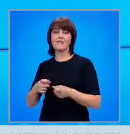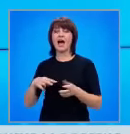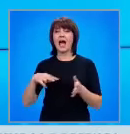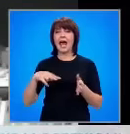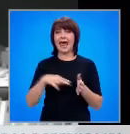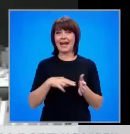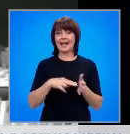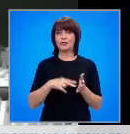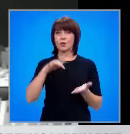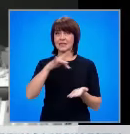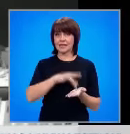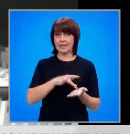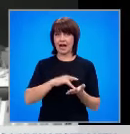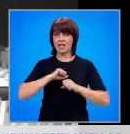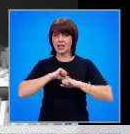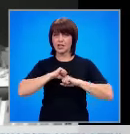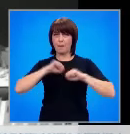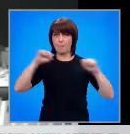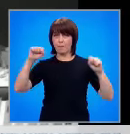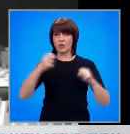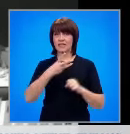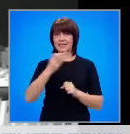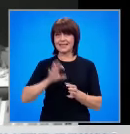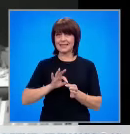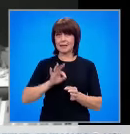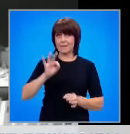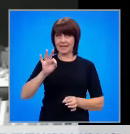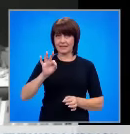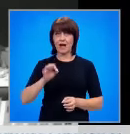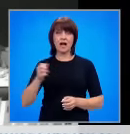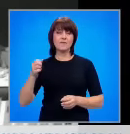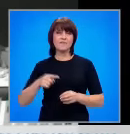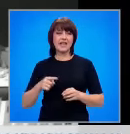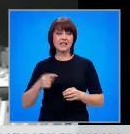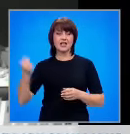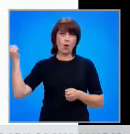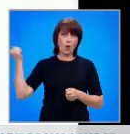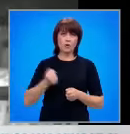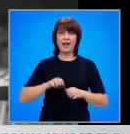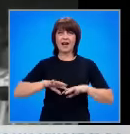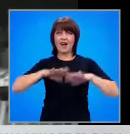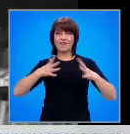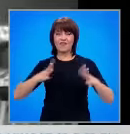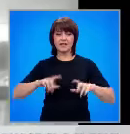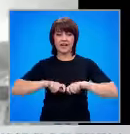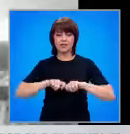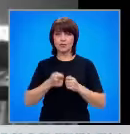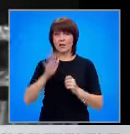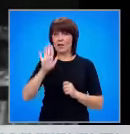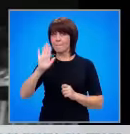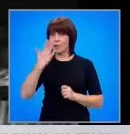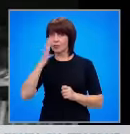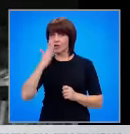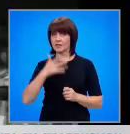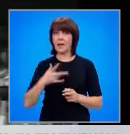електроцентрала. Мощна експлозия е избухнала на 300 метра от реакторите. Ударната вълна е изпочупила прозорци на електроцентралата и